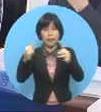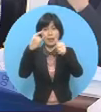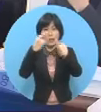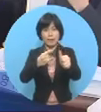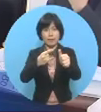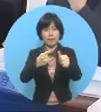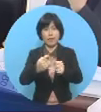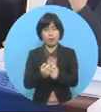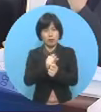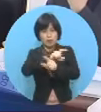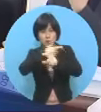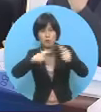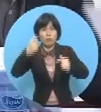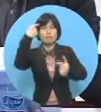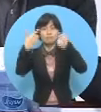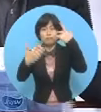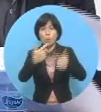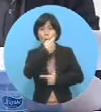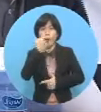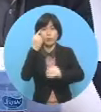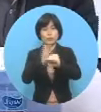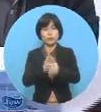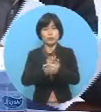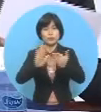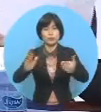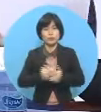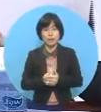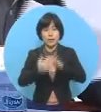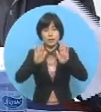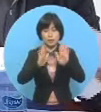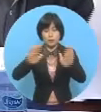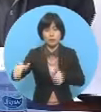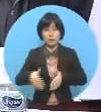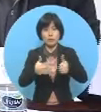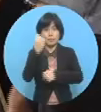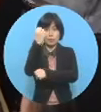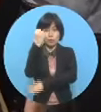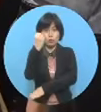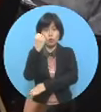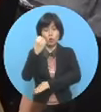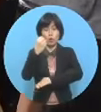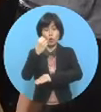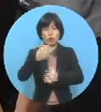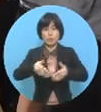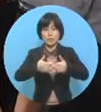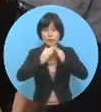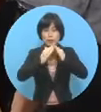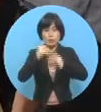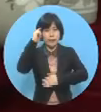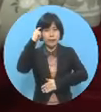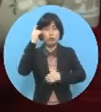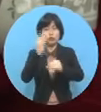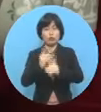중앙단위 저명 인사 등을 대상으로 폭넓은 자문을 구하고 있습니다. 우리 도에서